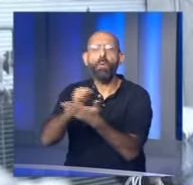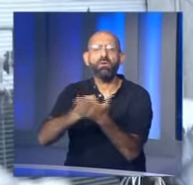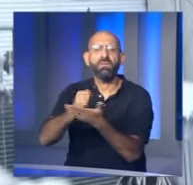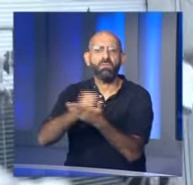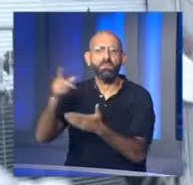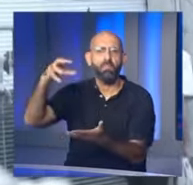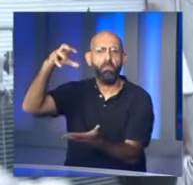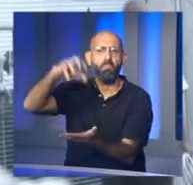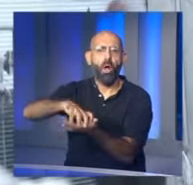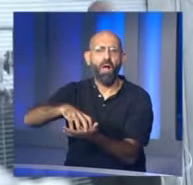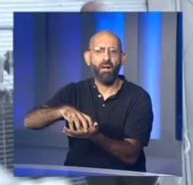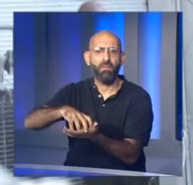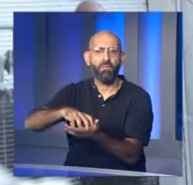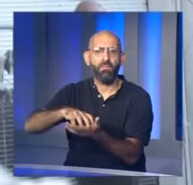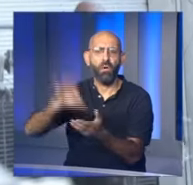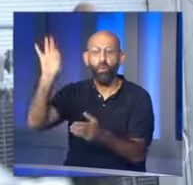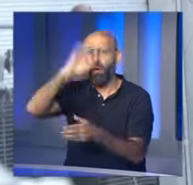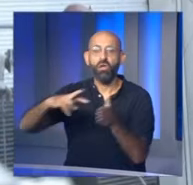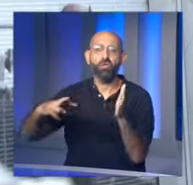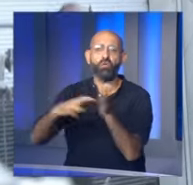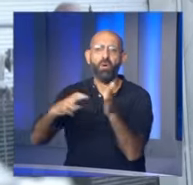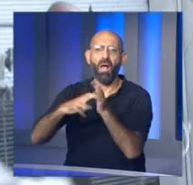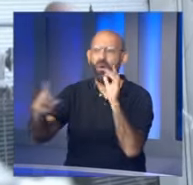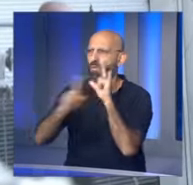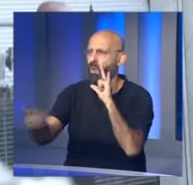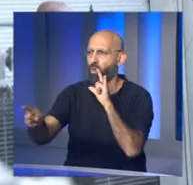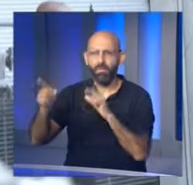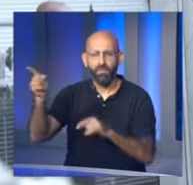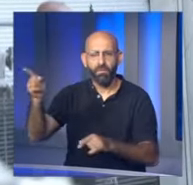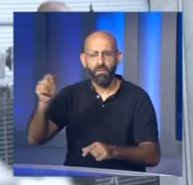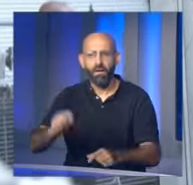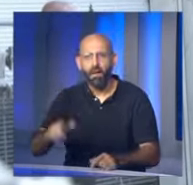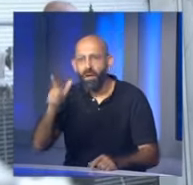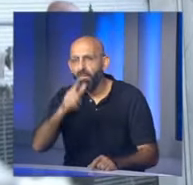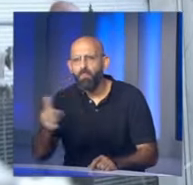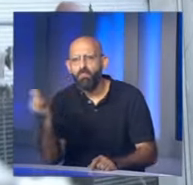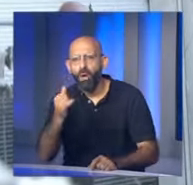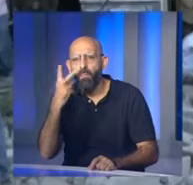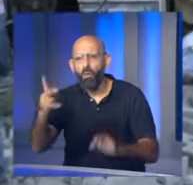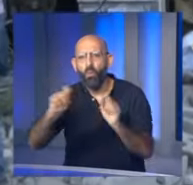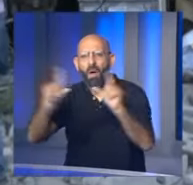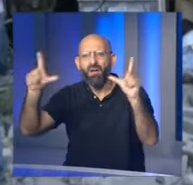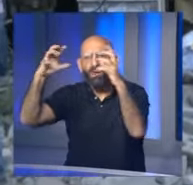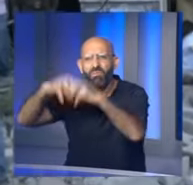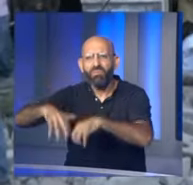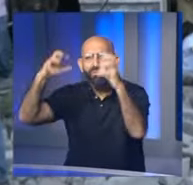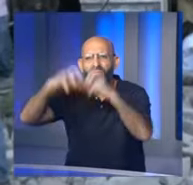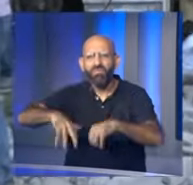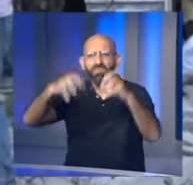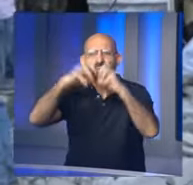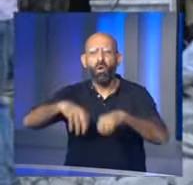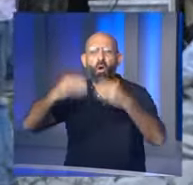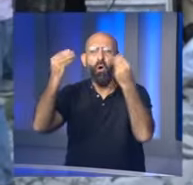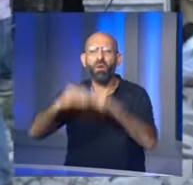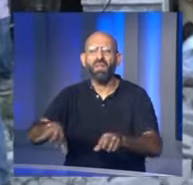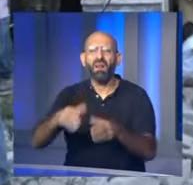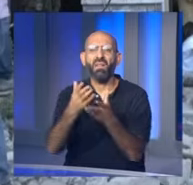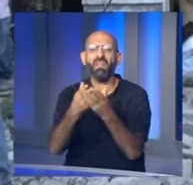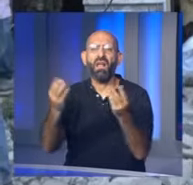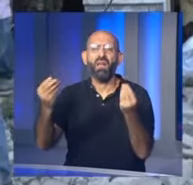معملا لتجميع السيارات في المنطقه الصناعيه في حسياء بريف حمص واحد المواقع العسكريه في حماه